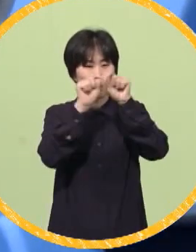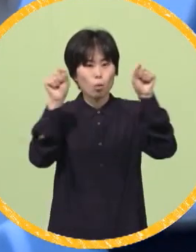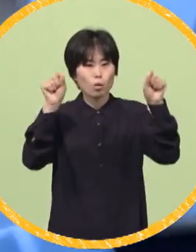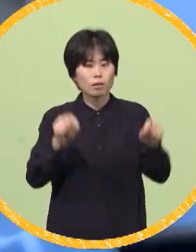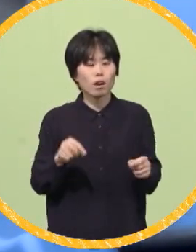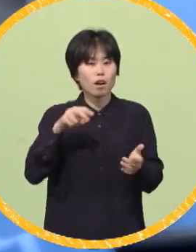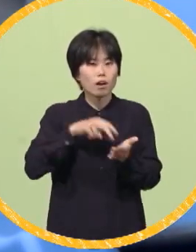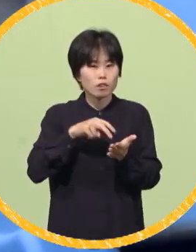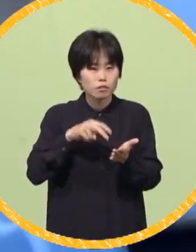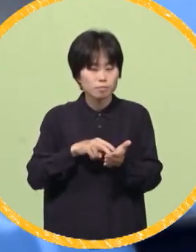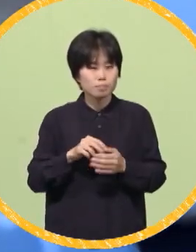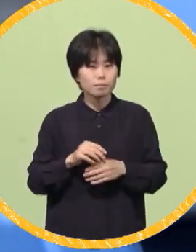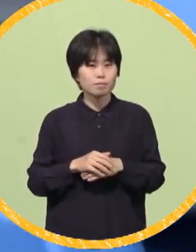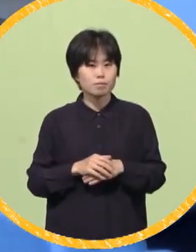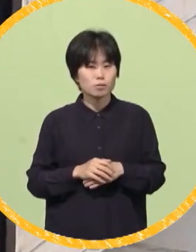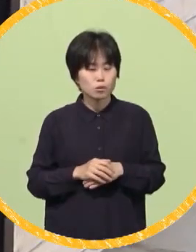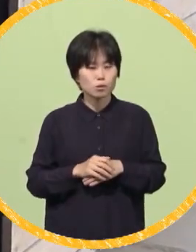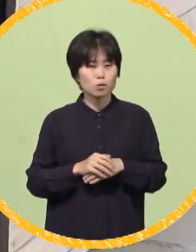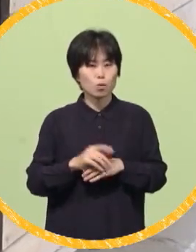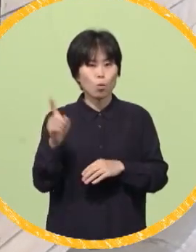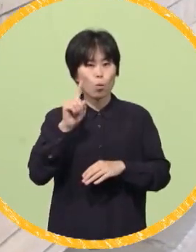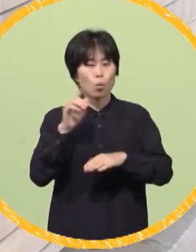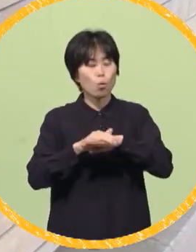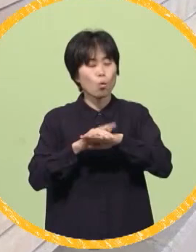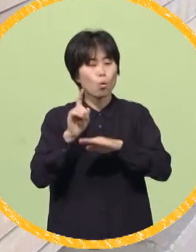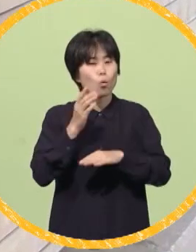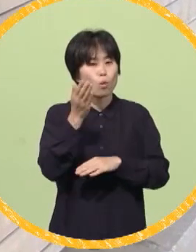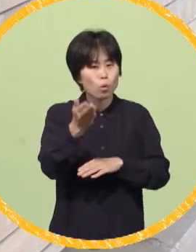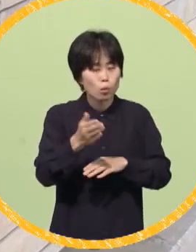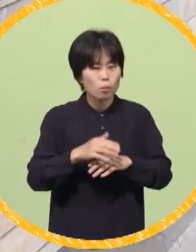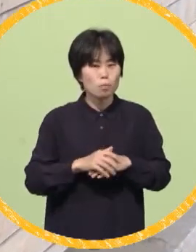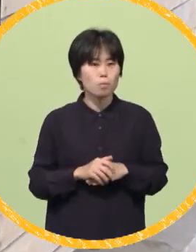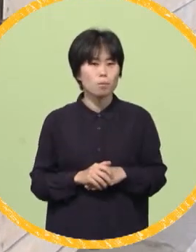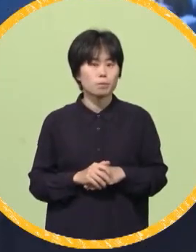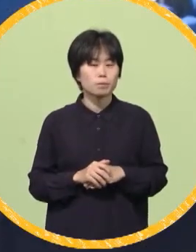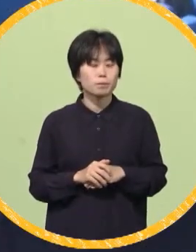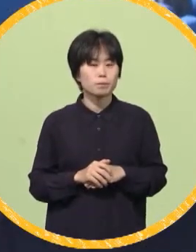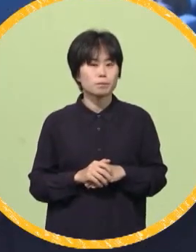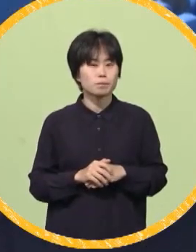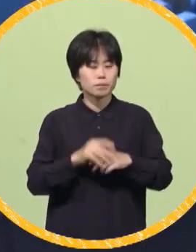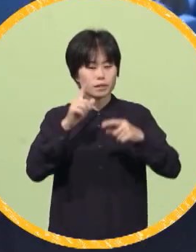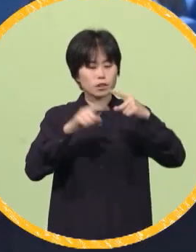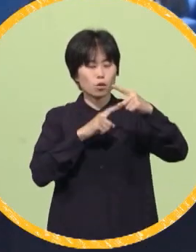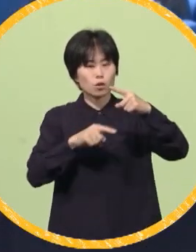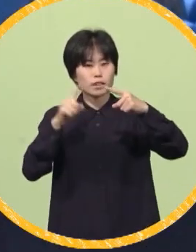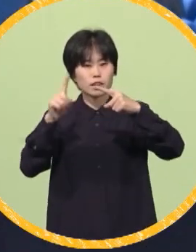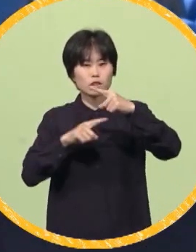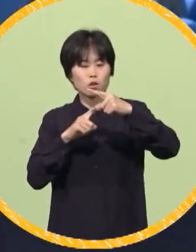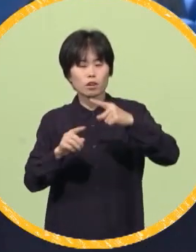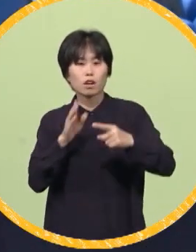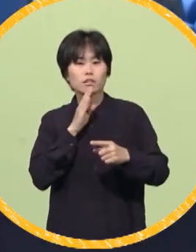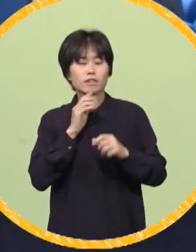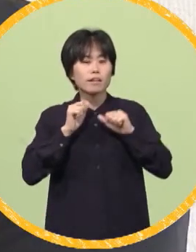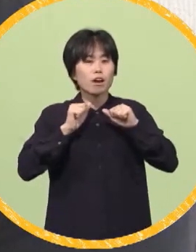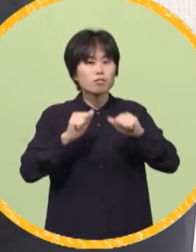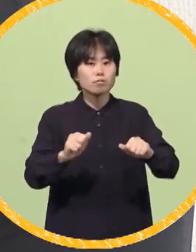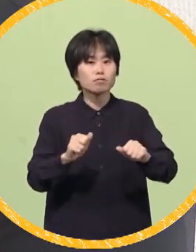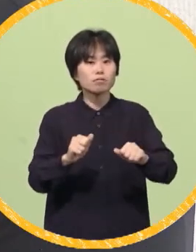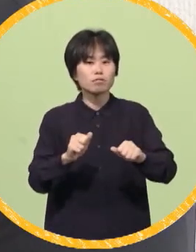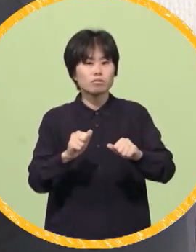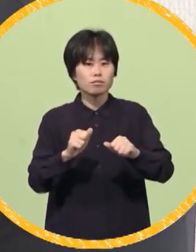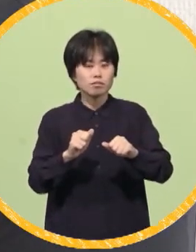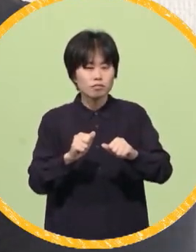として、うん、じゃあどうするかっていうアクションを一人一人が実行できているっていう、そこ